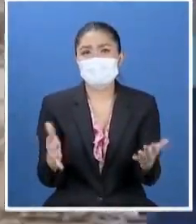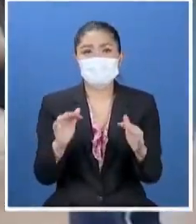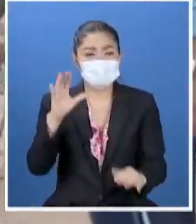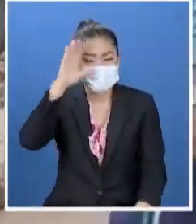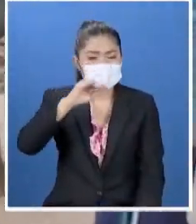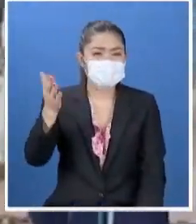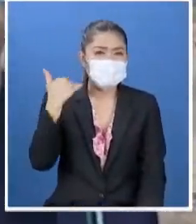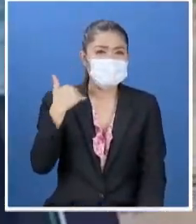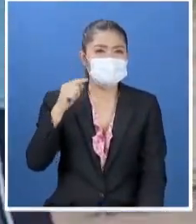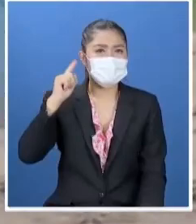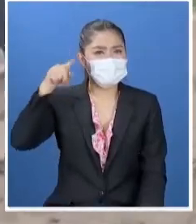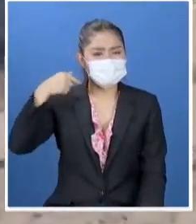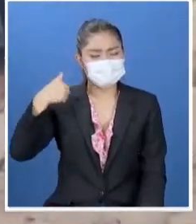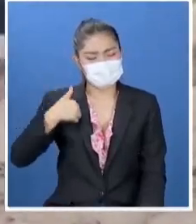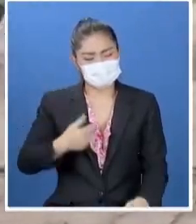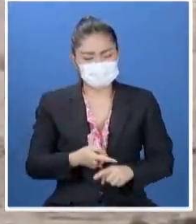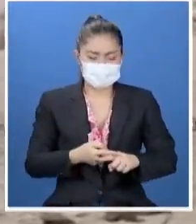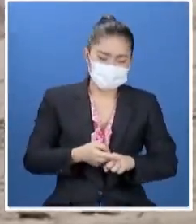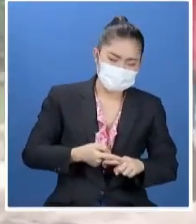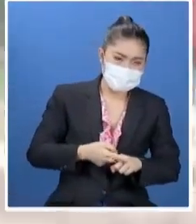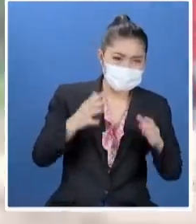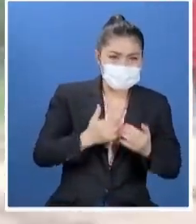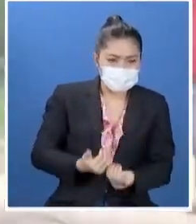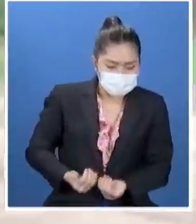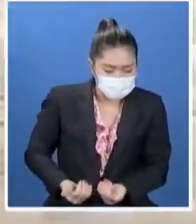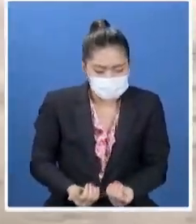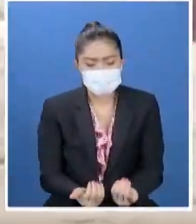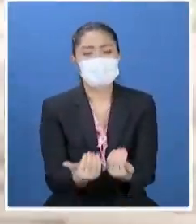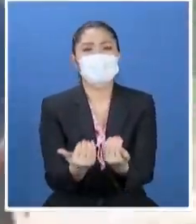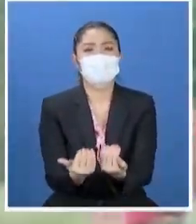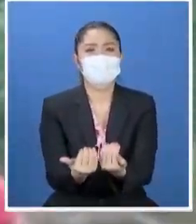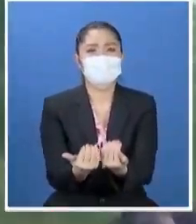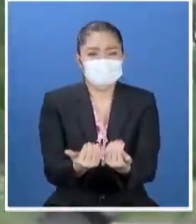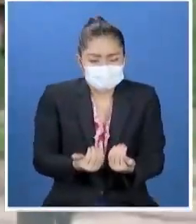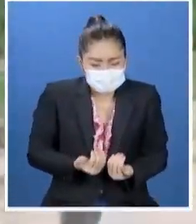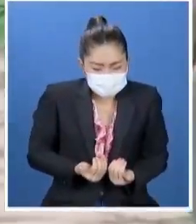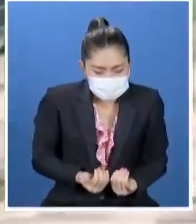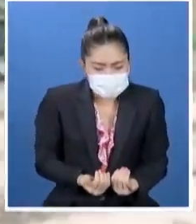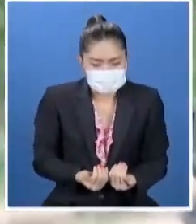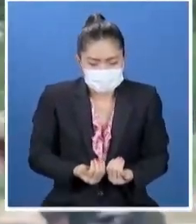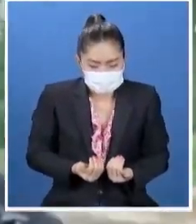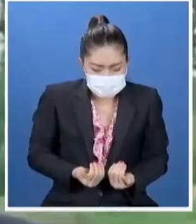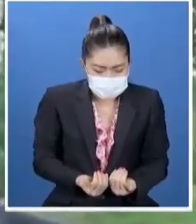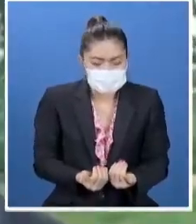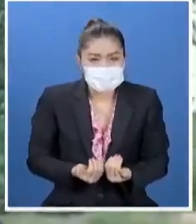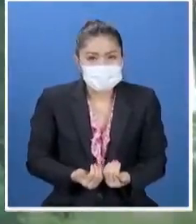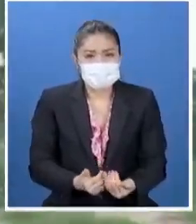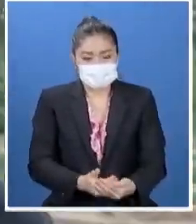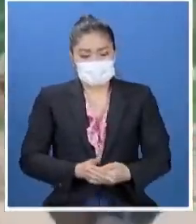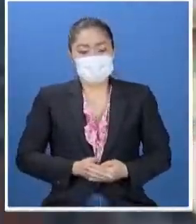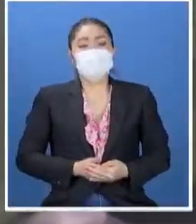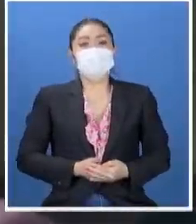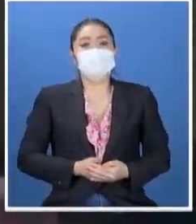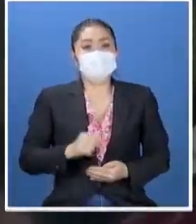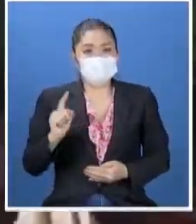นเมื่อคืนก่อนพังใบหยกก็มีอาการปวดท้องเหมือนจะออกลูกนะคะเพราะว่าทำท่าจะเบ่งลูกก็จะออกมาแล้วแต่ก็กลับเข้าไปอีก